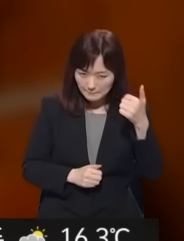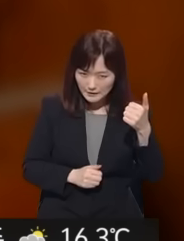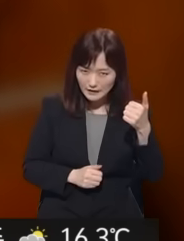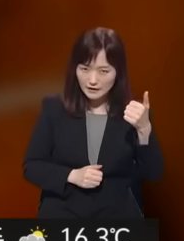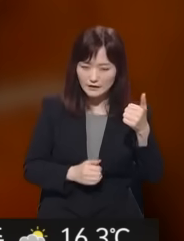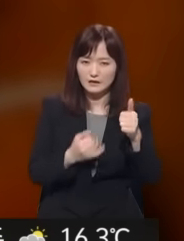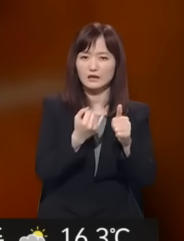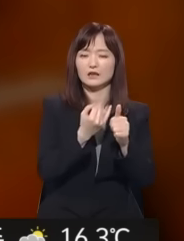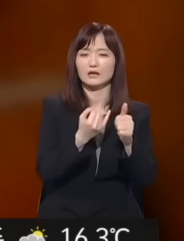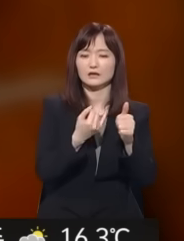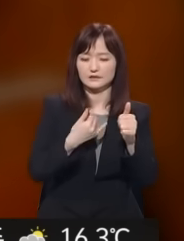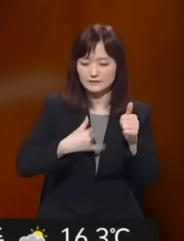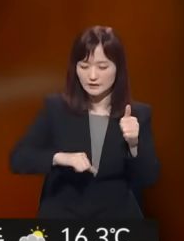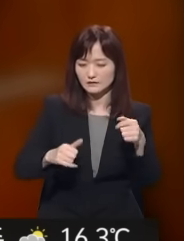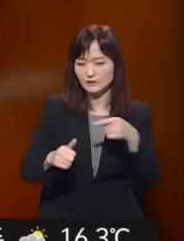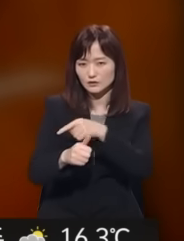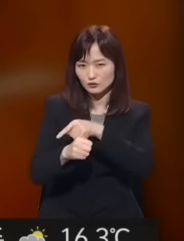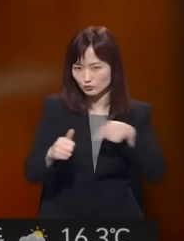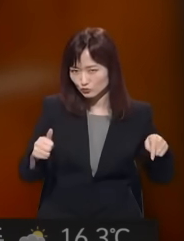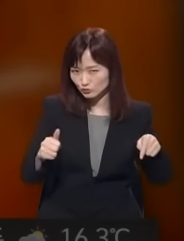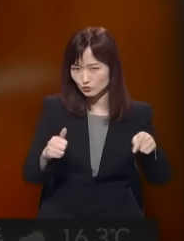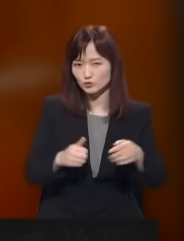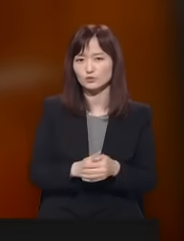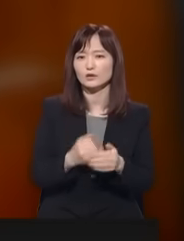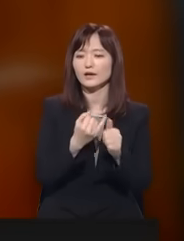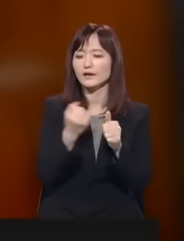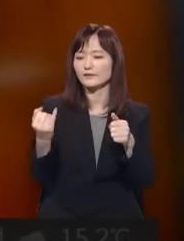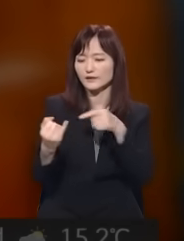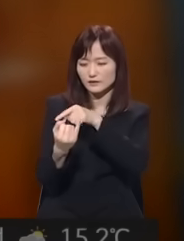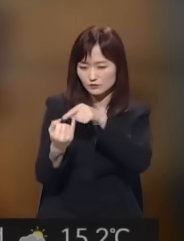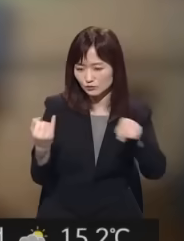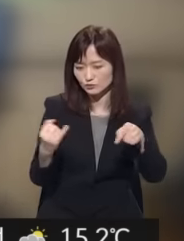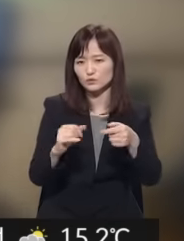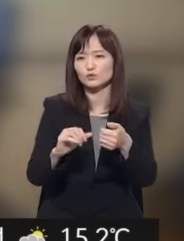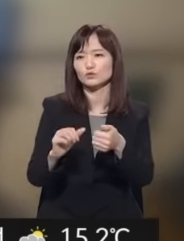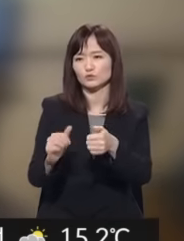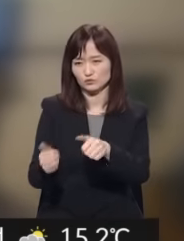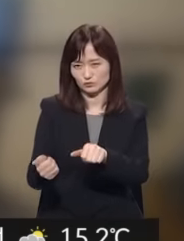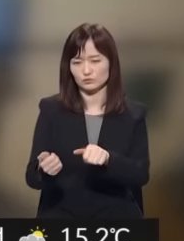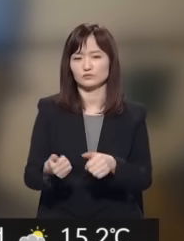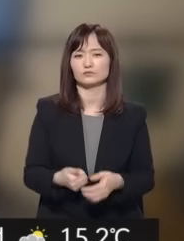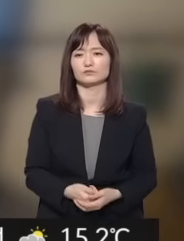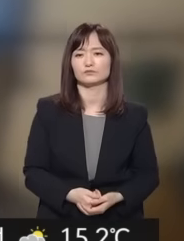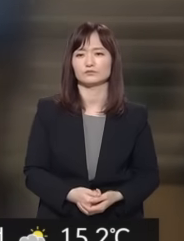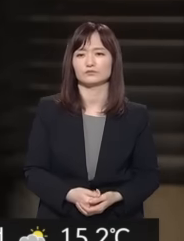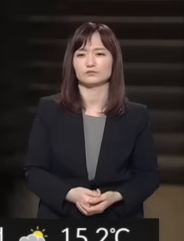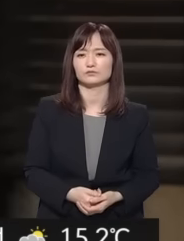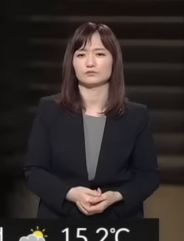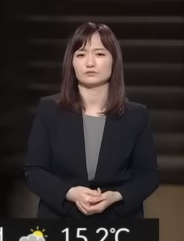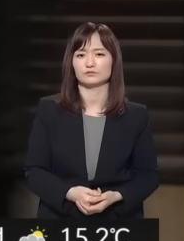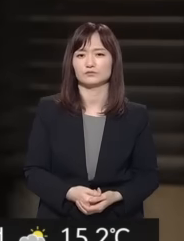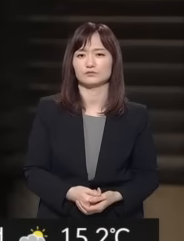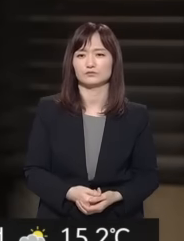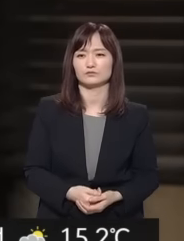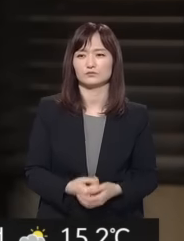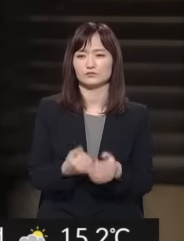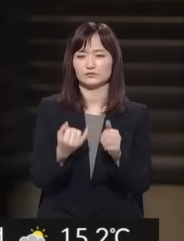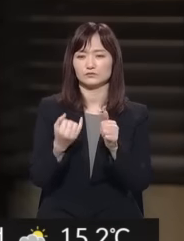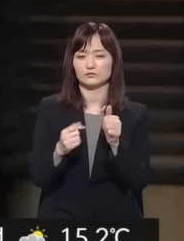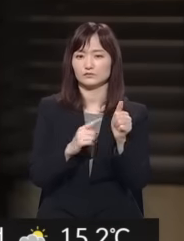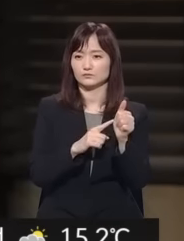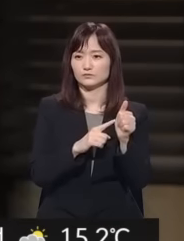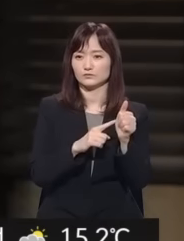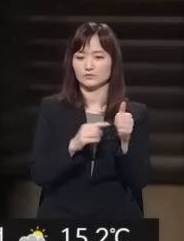본인이 마지막에 극단적 선택을 했을 가능성의 무게를 두고 지금 구체적인 경의를 조사 중에 있는 상황인데요 현장 상태를 보면 남성은